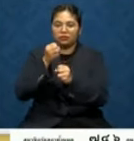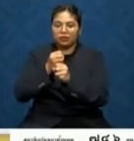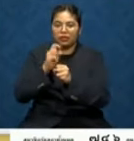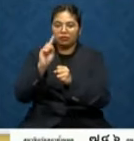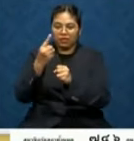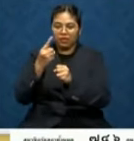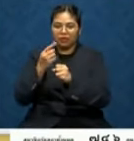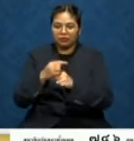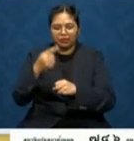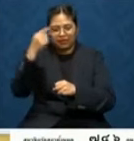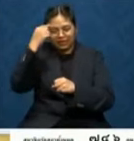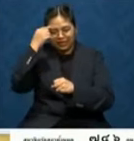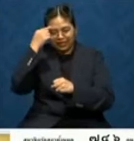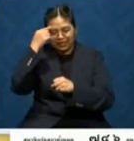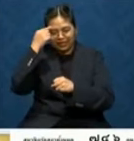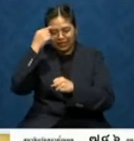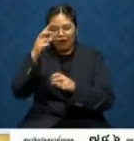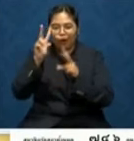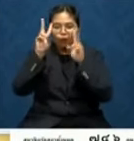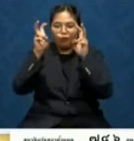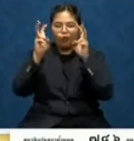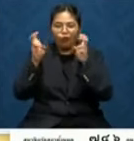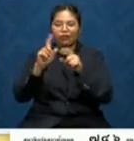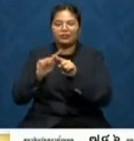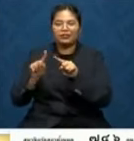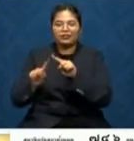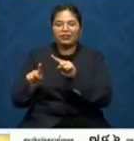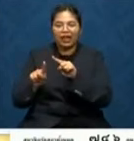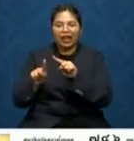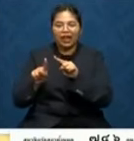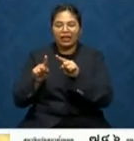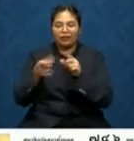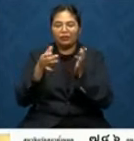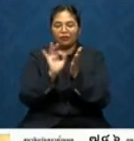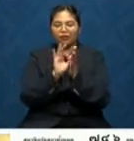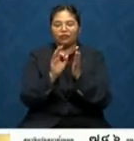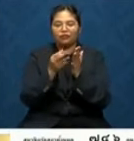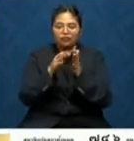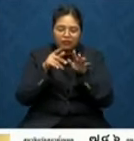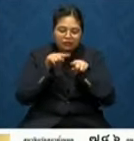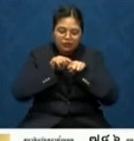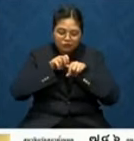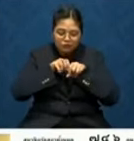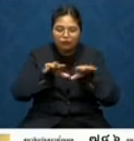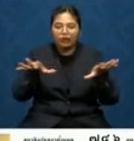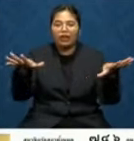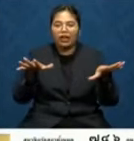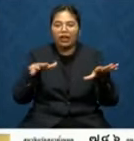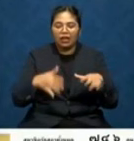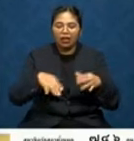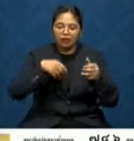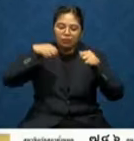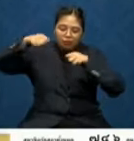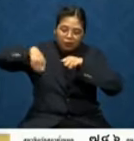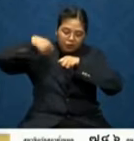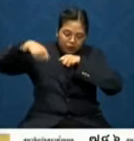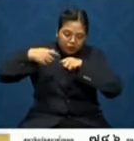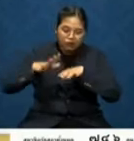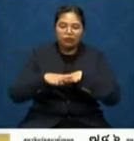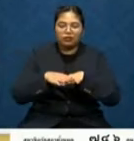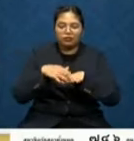อนเทนต์เป็นหน่วยงานคอนเทนต์ที่เป็นทั้งคอนเทนต์ดั้งเดิมคือภาพยนตร์คือทีวีคือหนัง